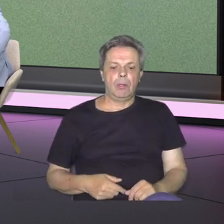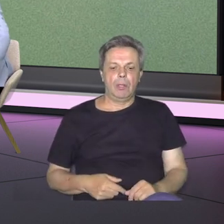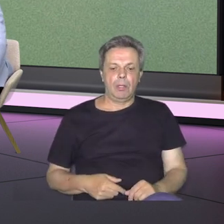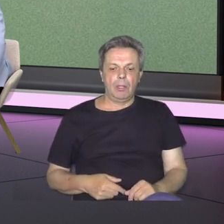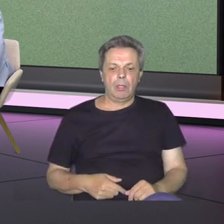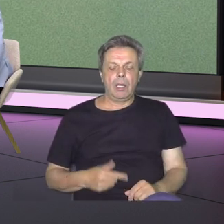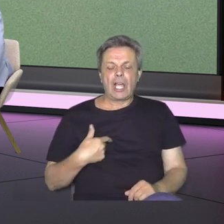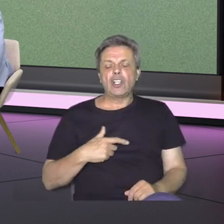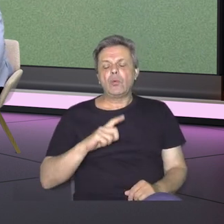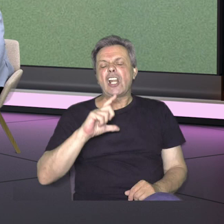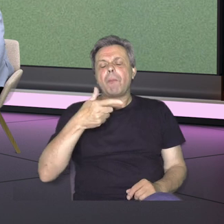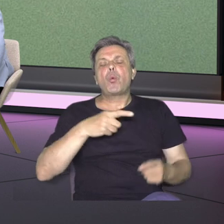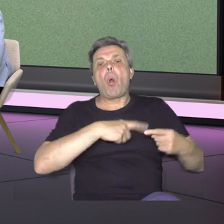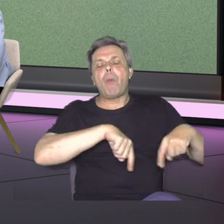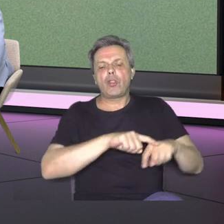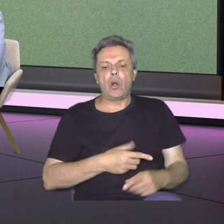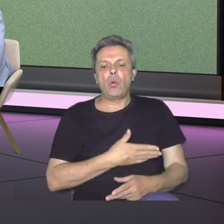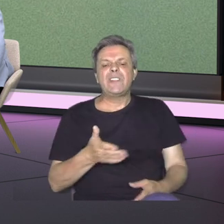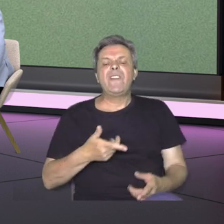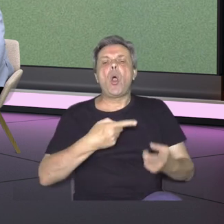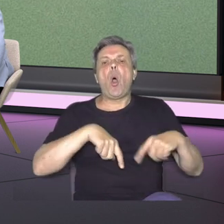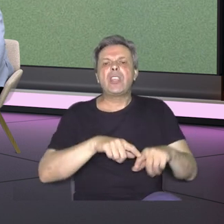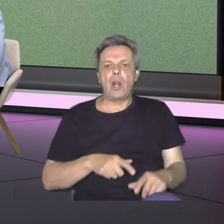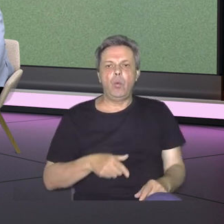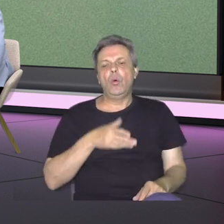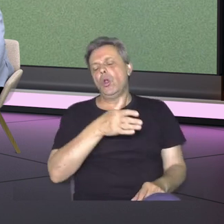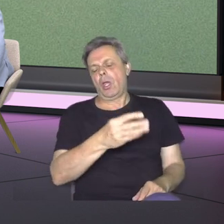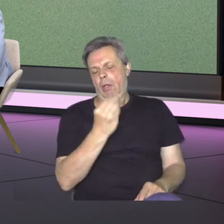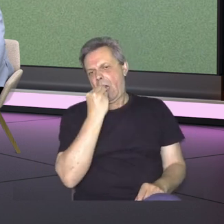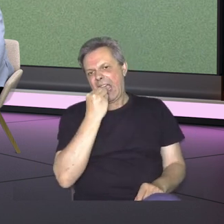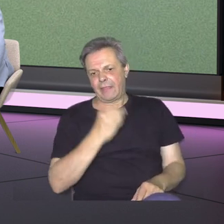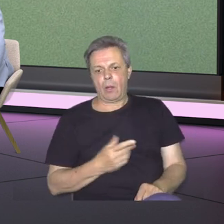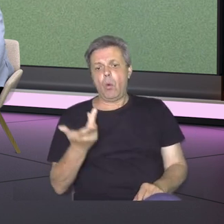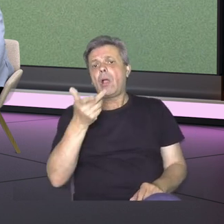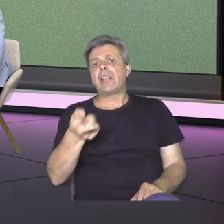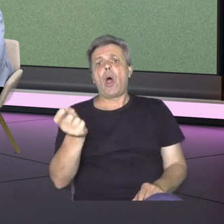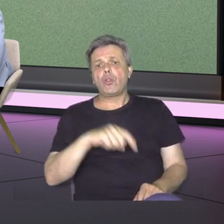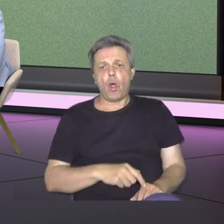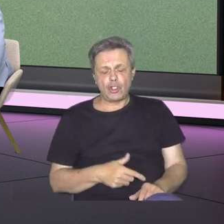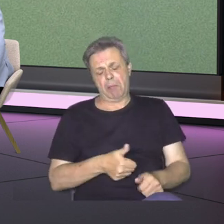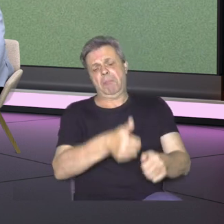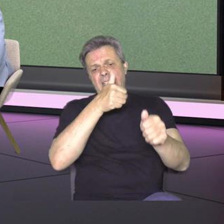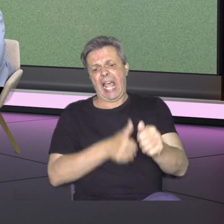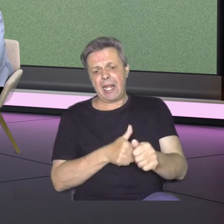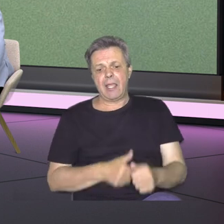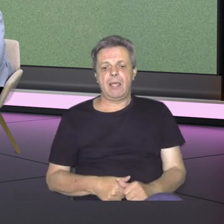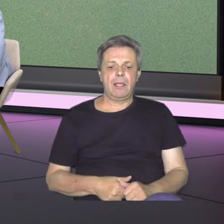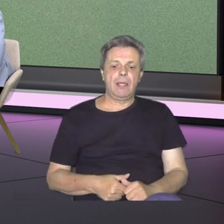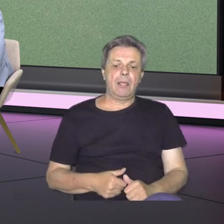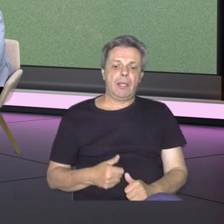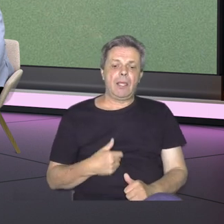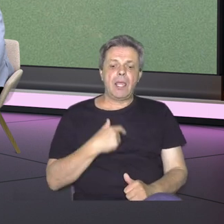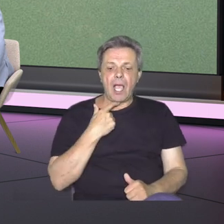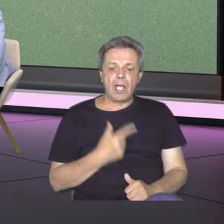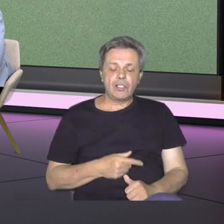Kaže, na našem drugom odjelu, svi odjeli idu u kantinu. I kad on naiđe, staneš iza njega, ja